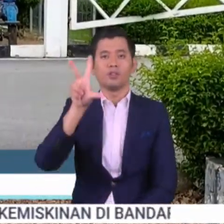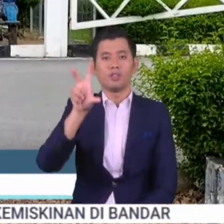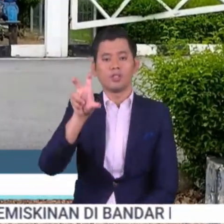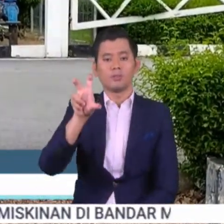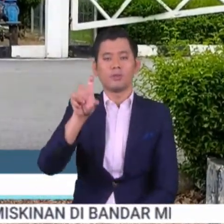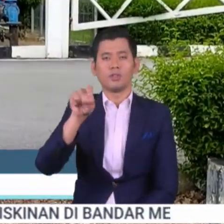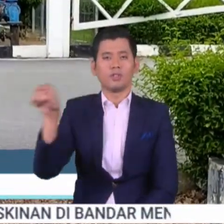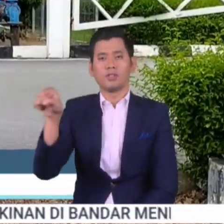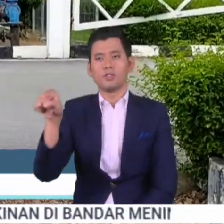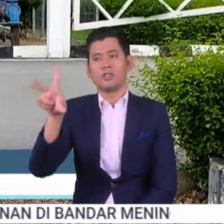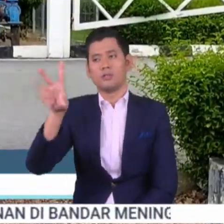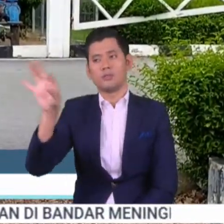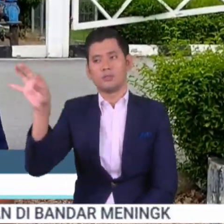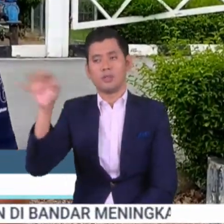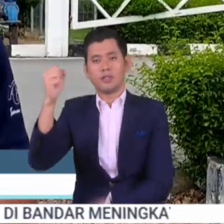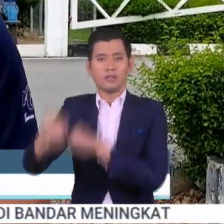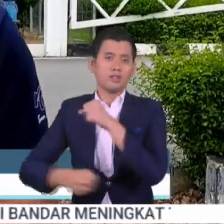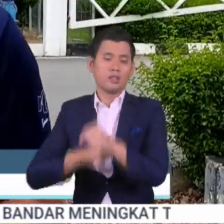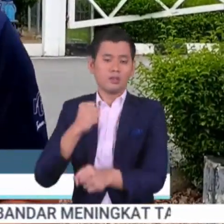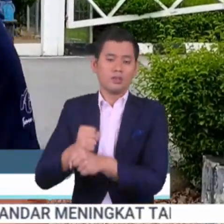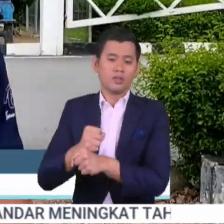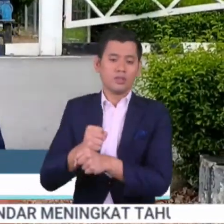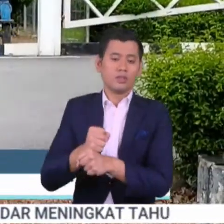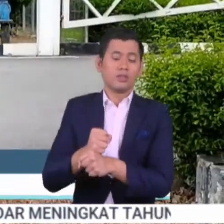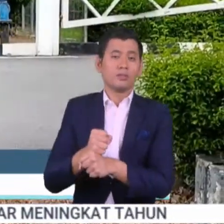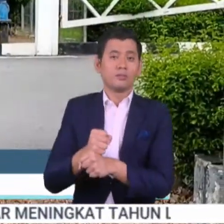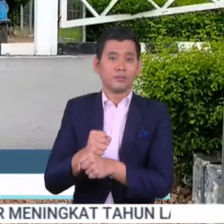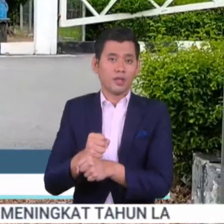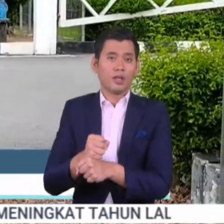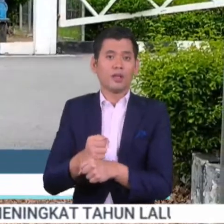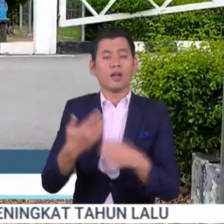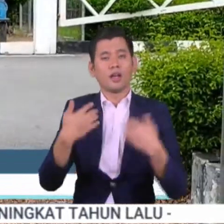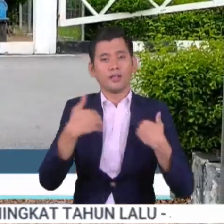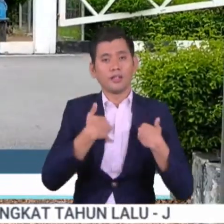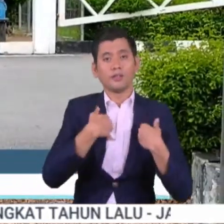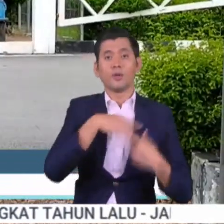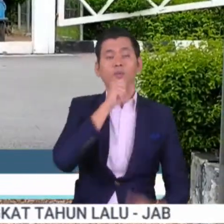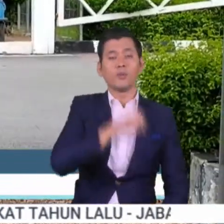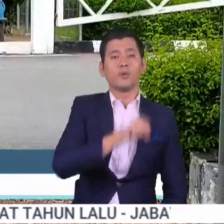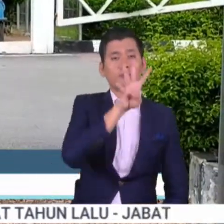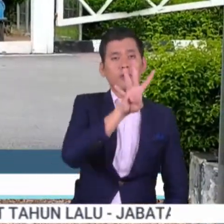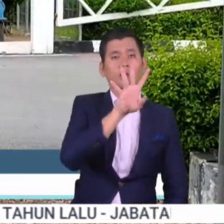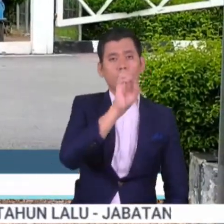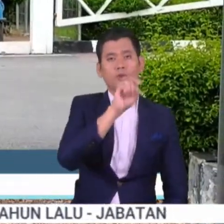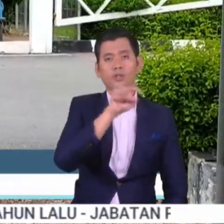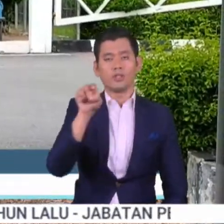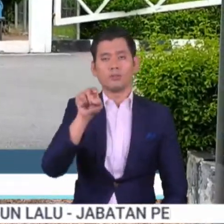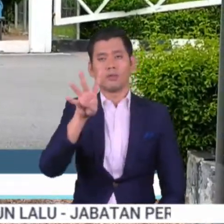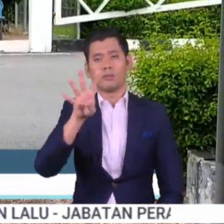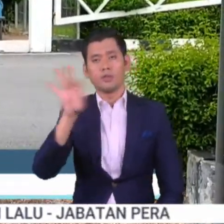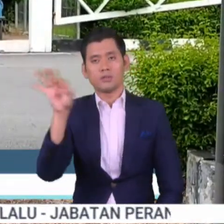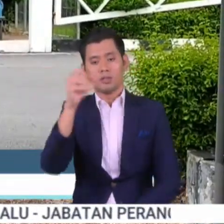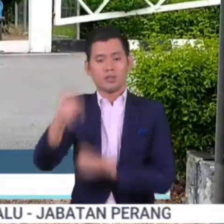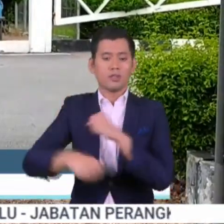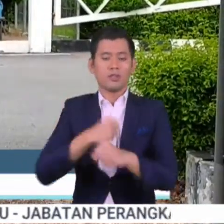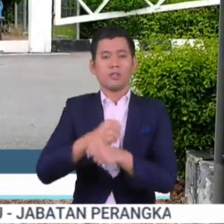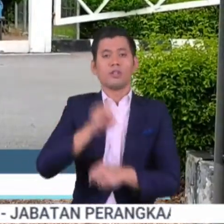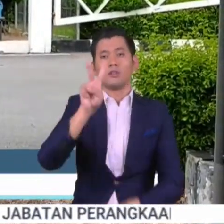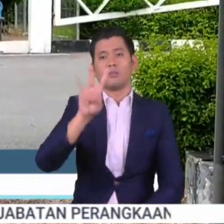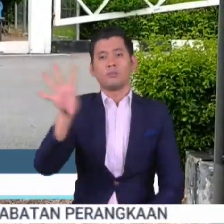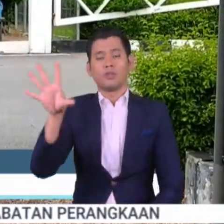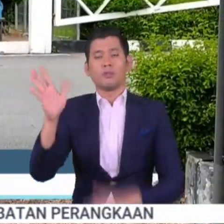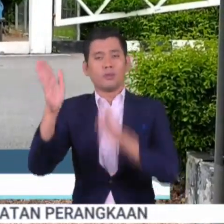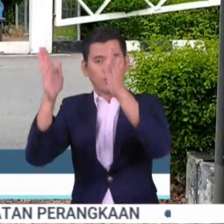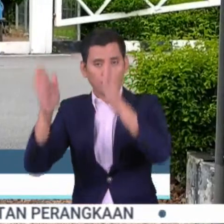30 hingga 39 tahun, 22 calon berusia 40 hingga 49 calon, 25